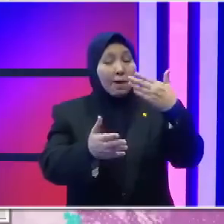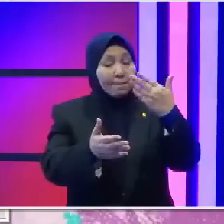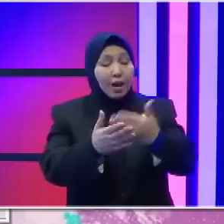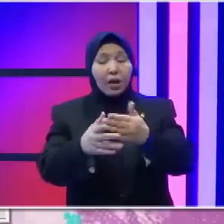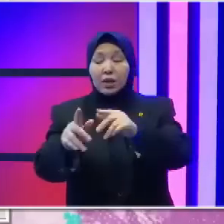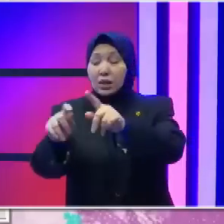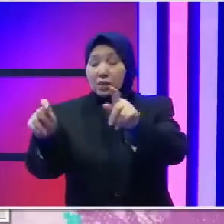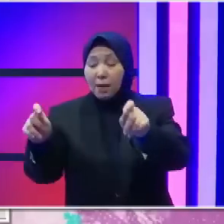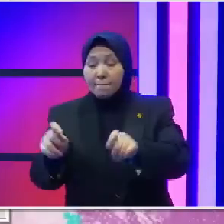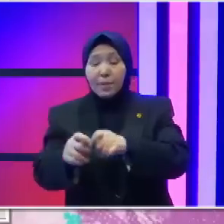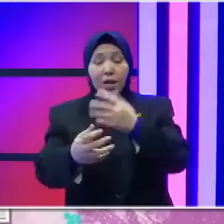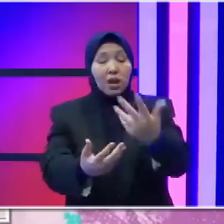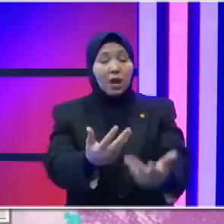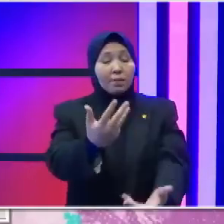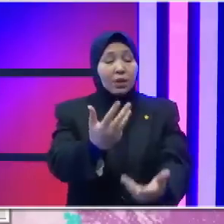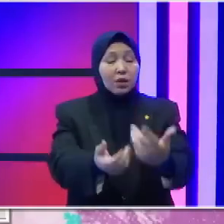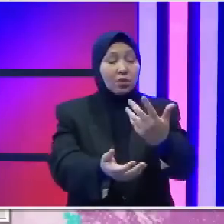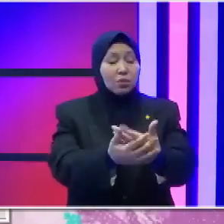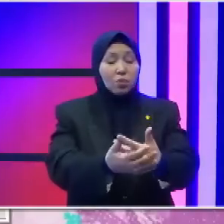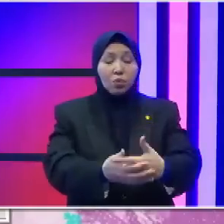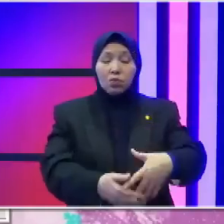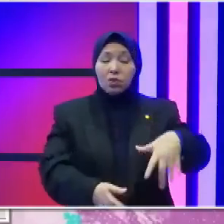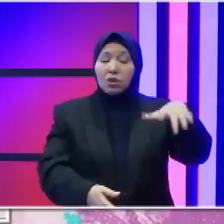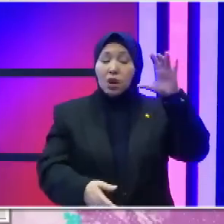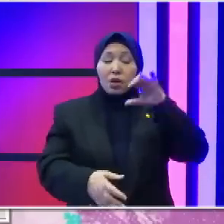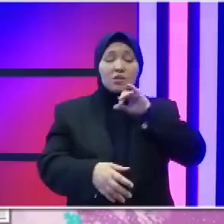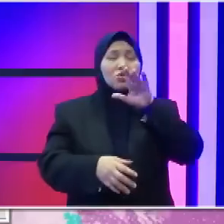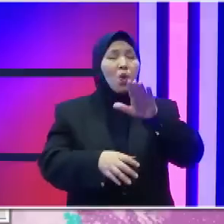أتاها نودي يا